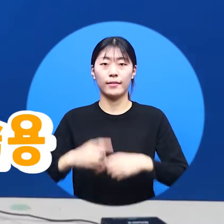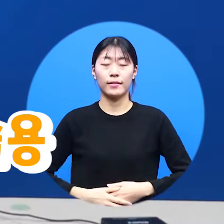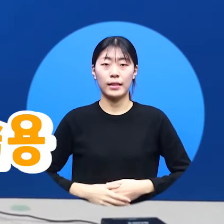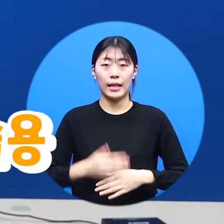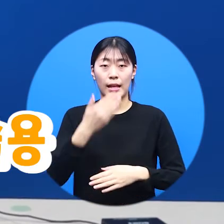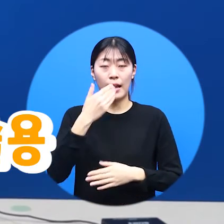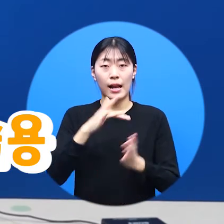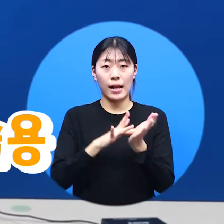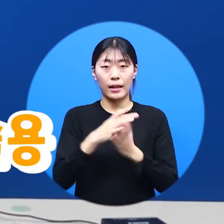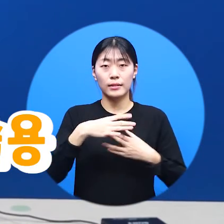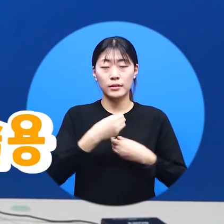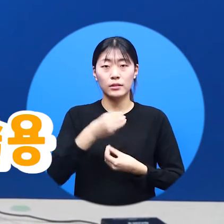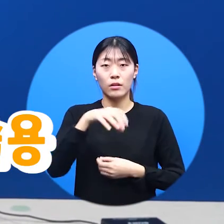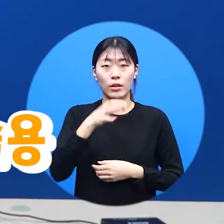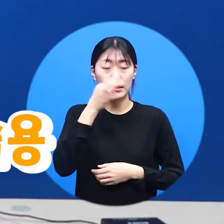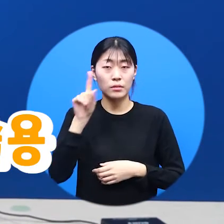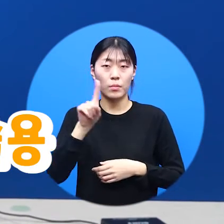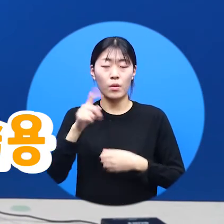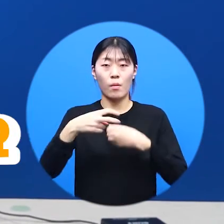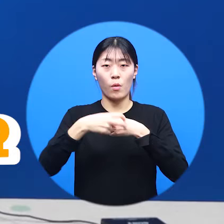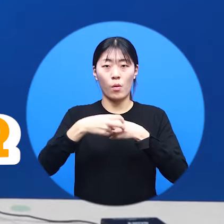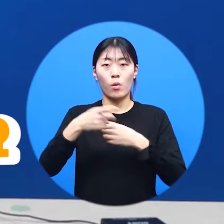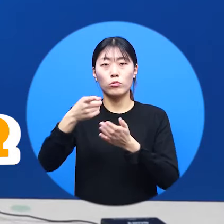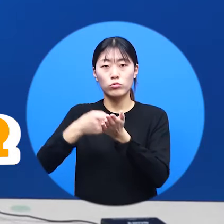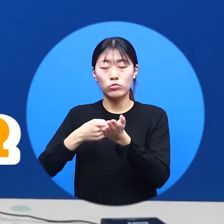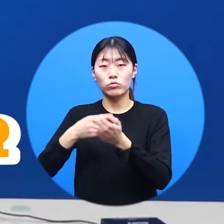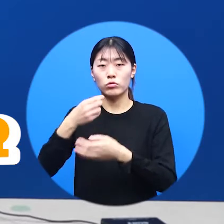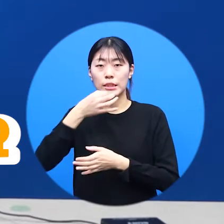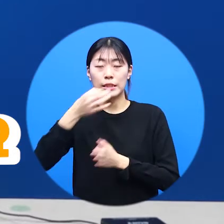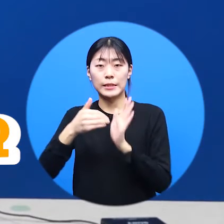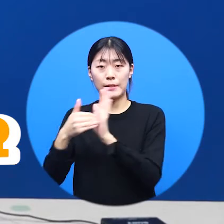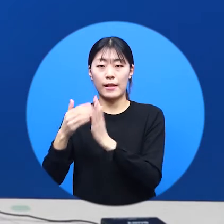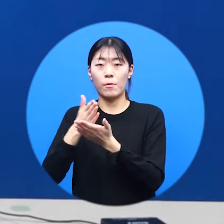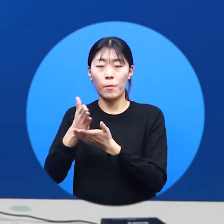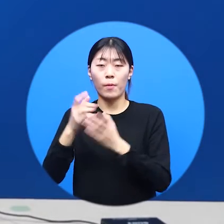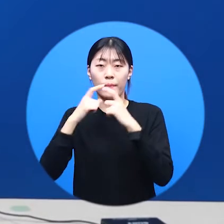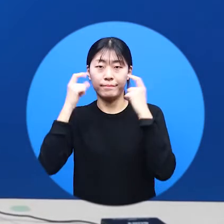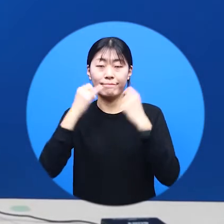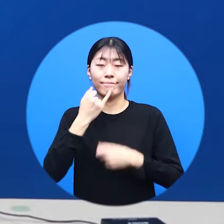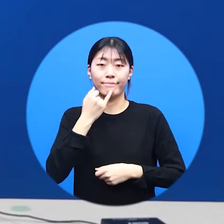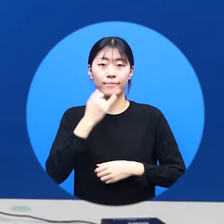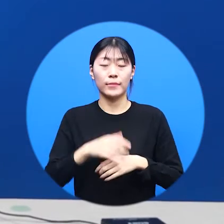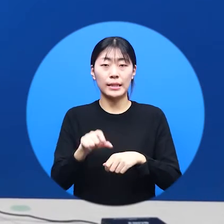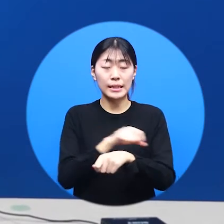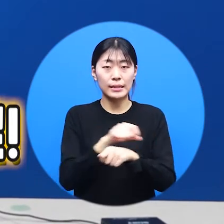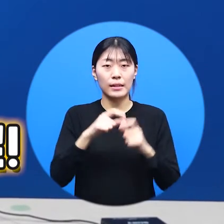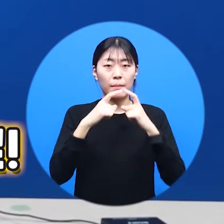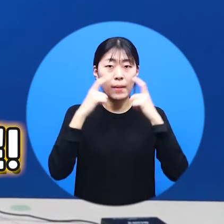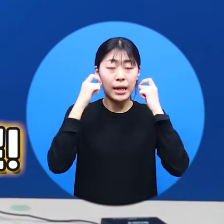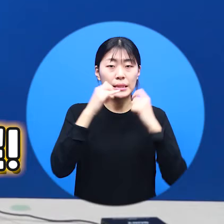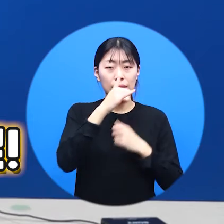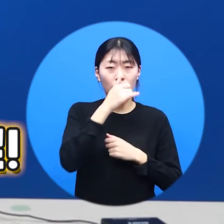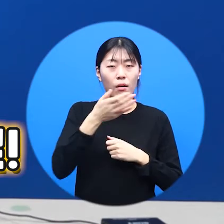되고요. 식약처가 허가한 보건용, 수술용, 비말 차단용 마스크여야 하는데요. 특히 마스크를 썼어도